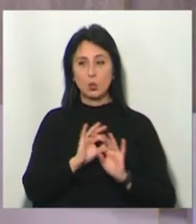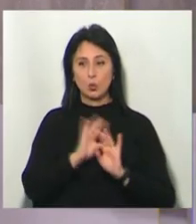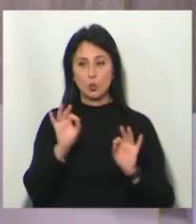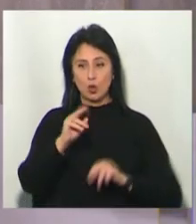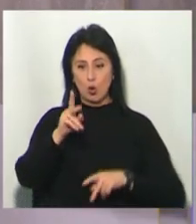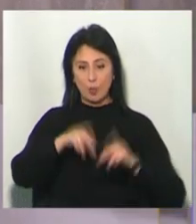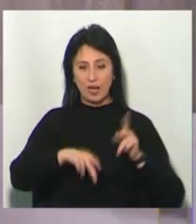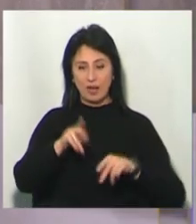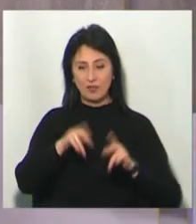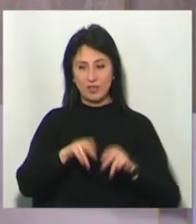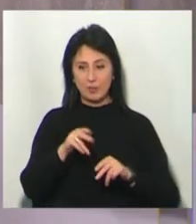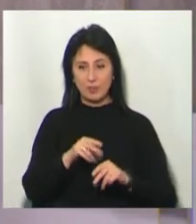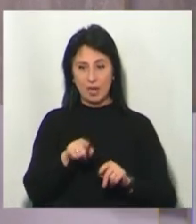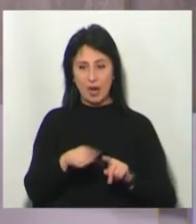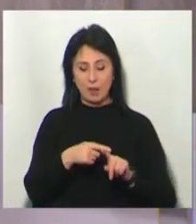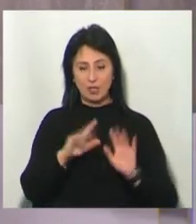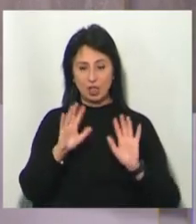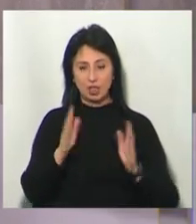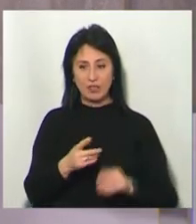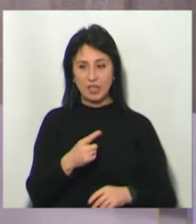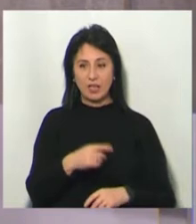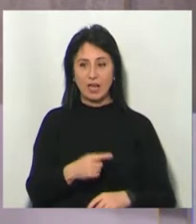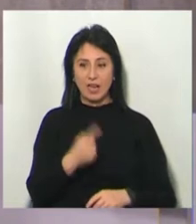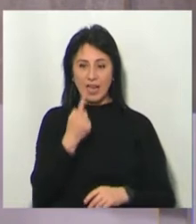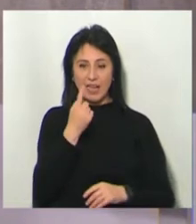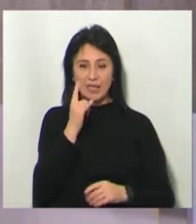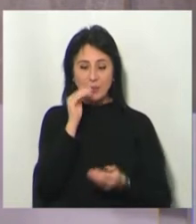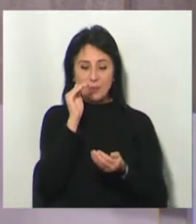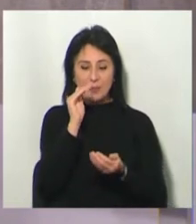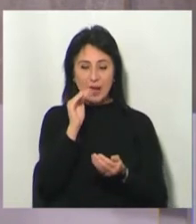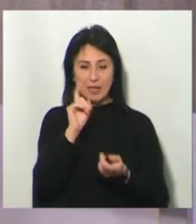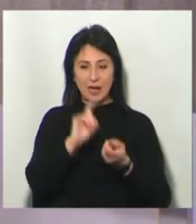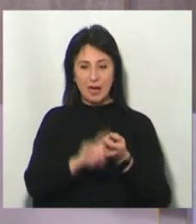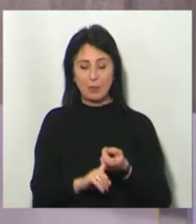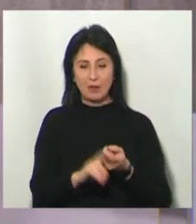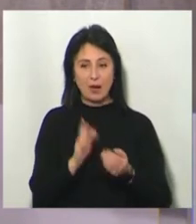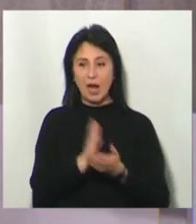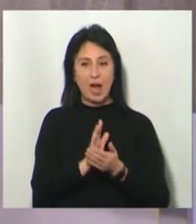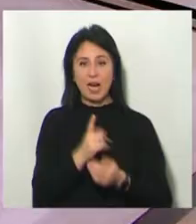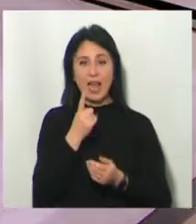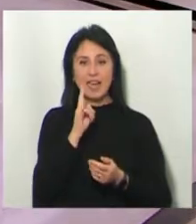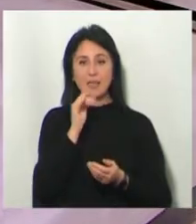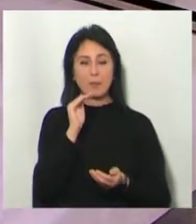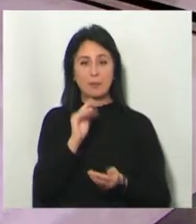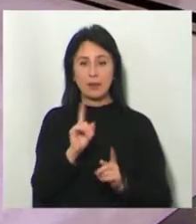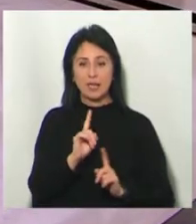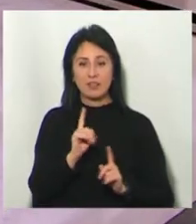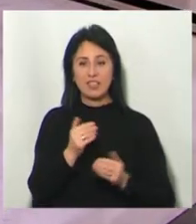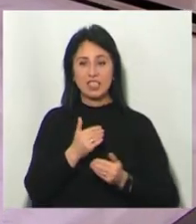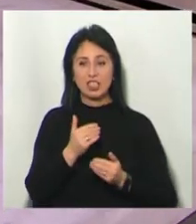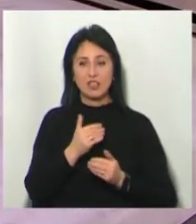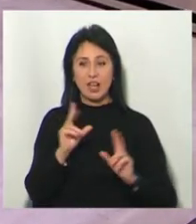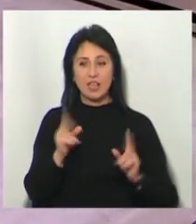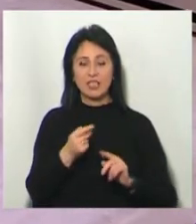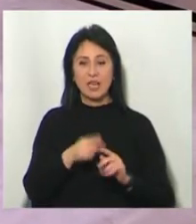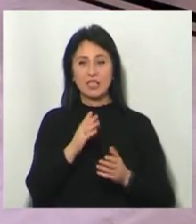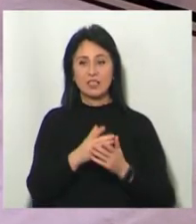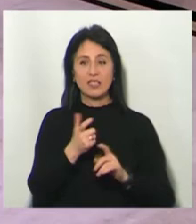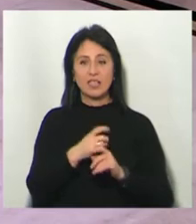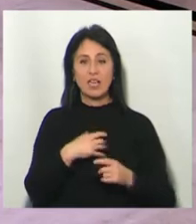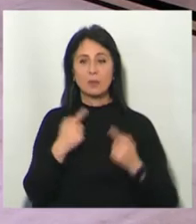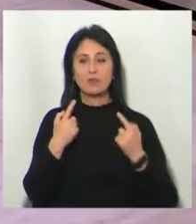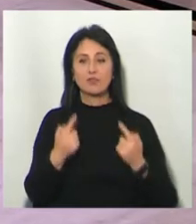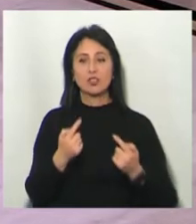unikalori operatsia romelis tvkat am shemtkhovashi ert pataras ekheboda es ar aris ert pataras სიცოცხლის გადარჩენა ეს არის